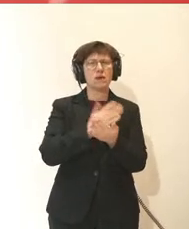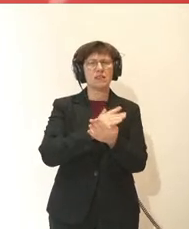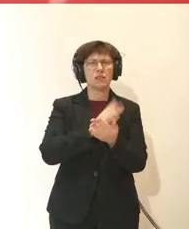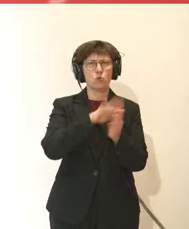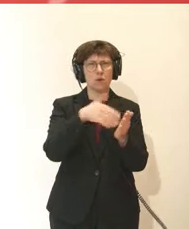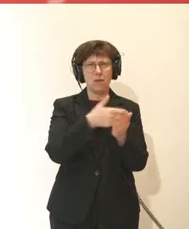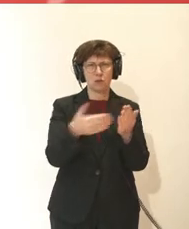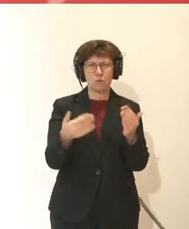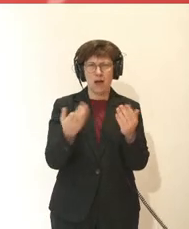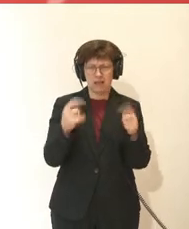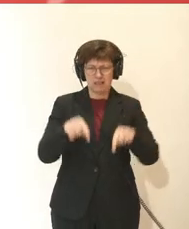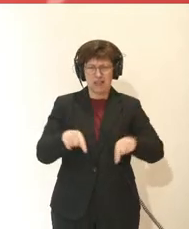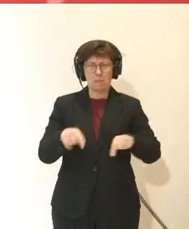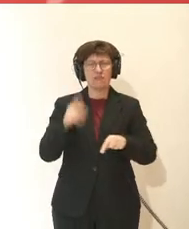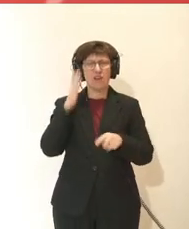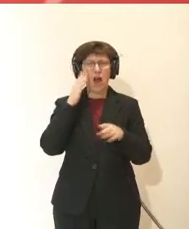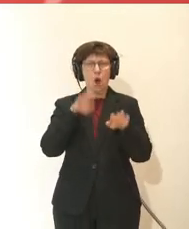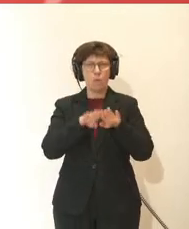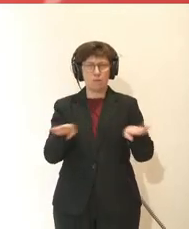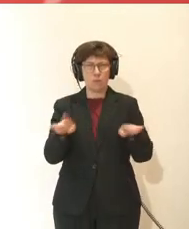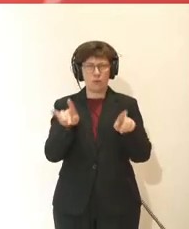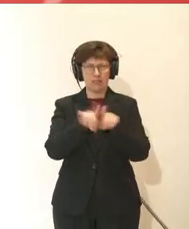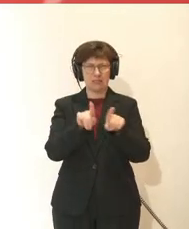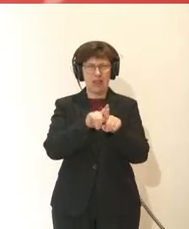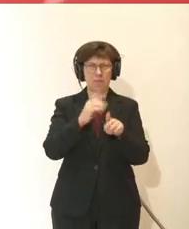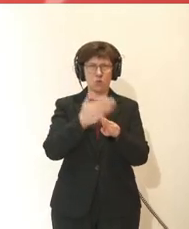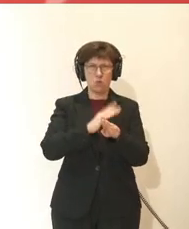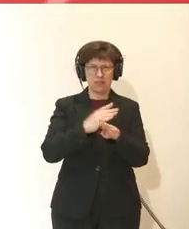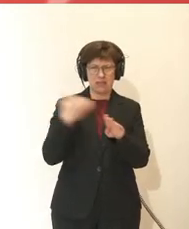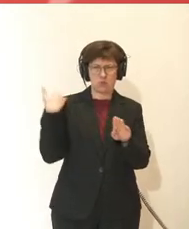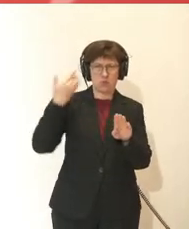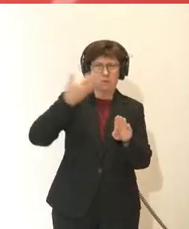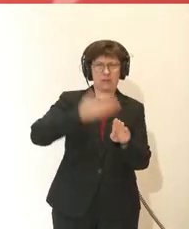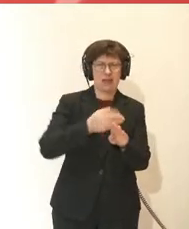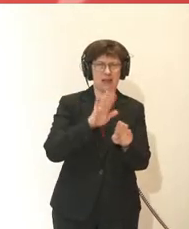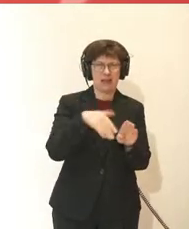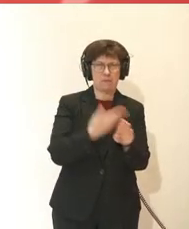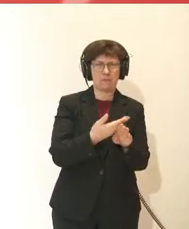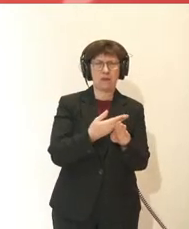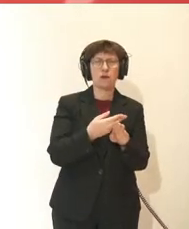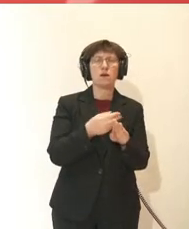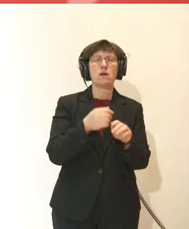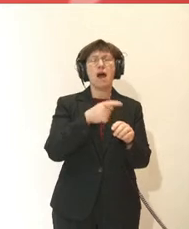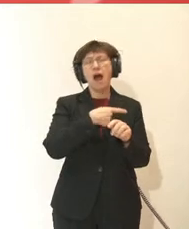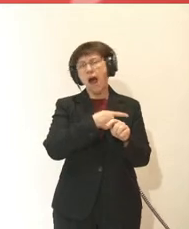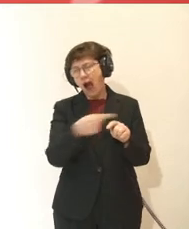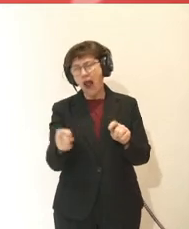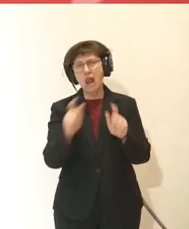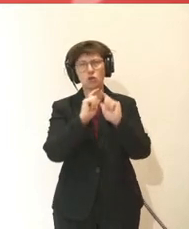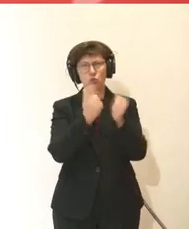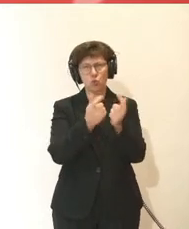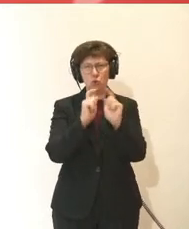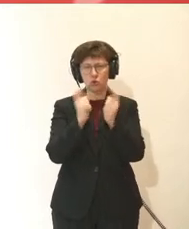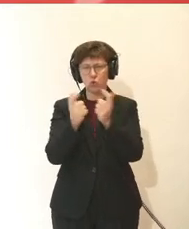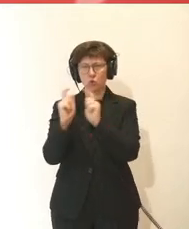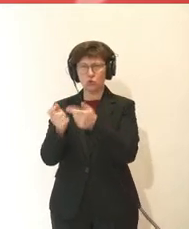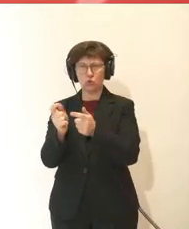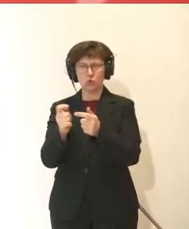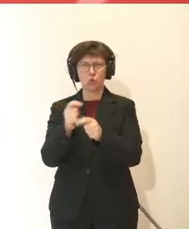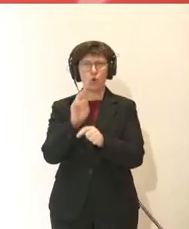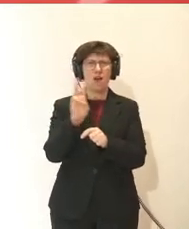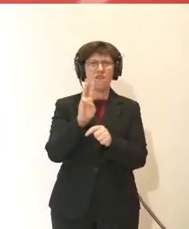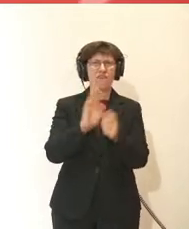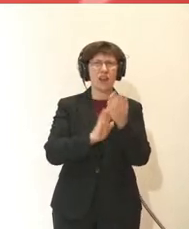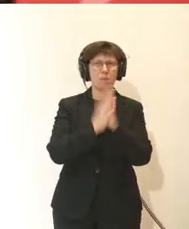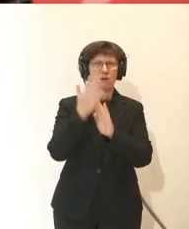so wie hier die hauptbühne auch übersetzt wurde bisher das ist der fall in allen studios die von hier aus dem willy brandt